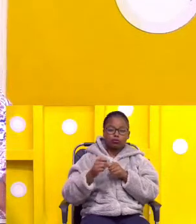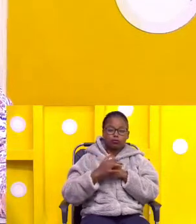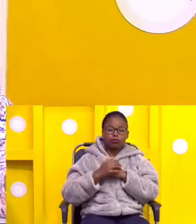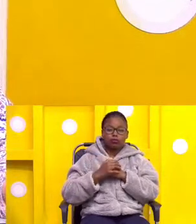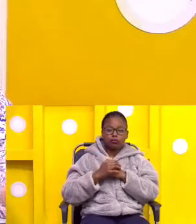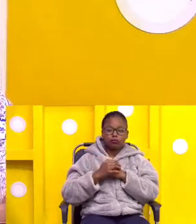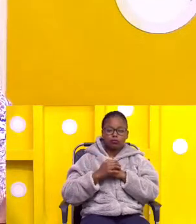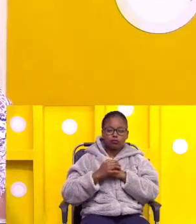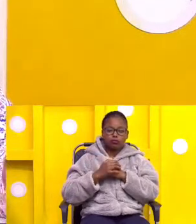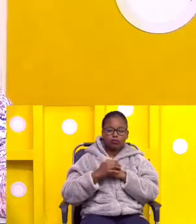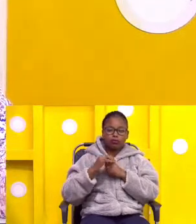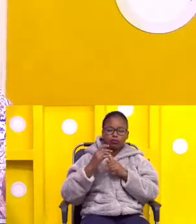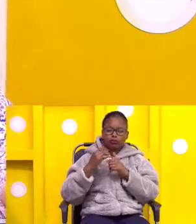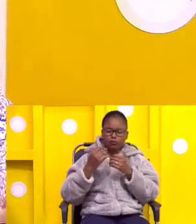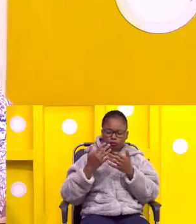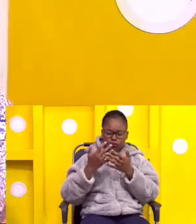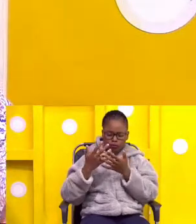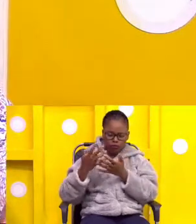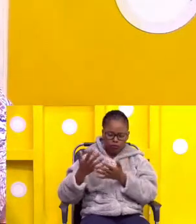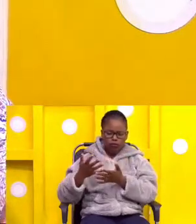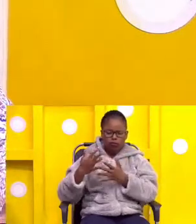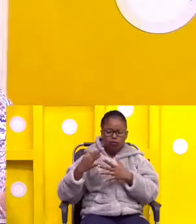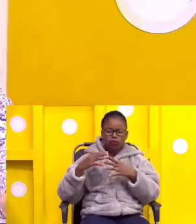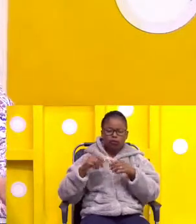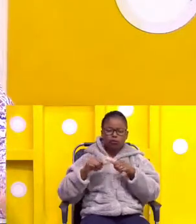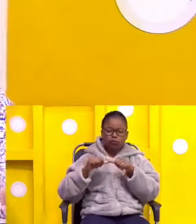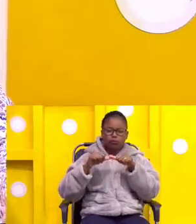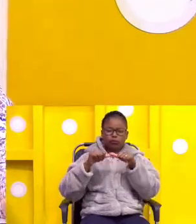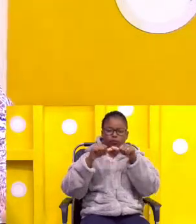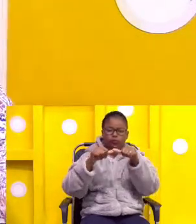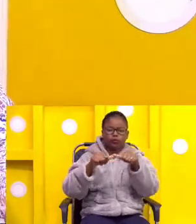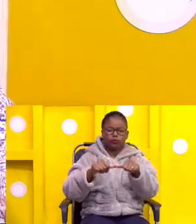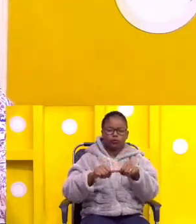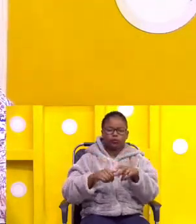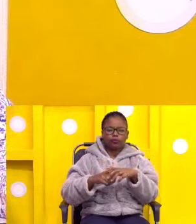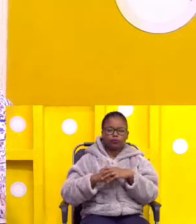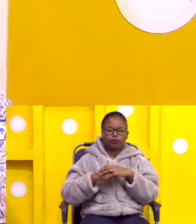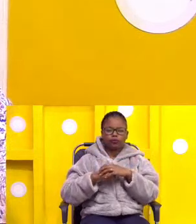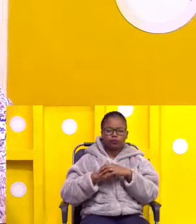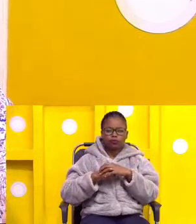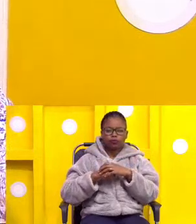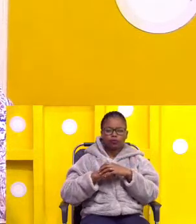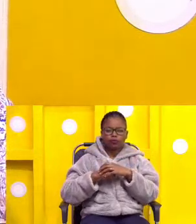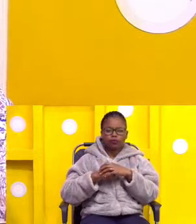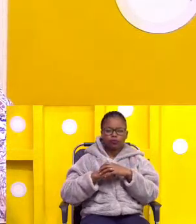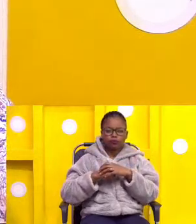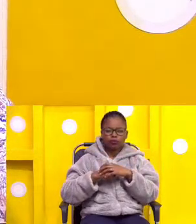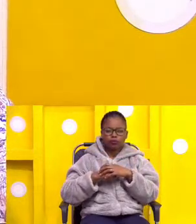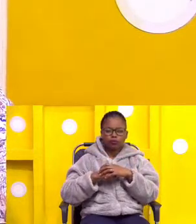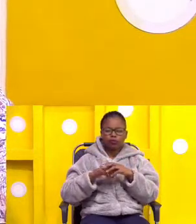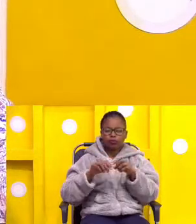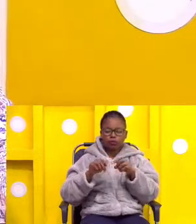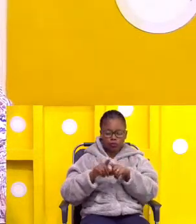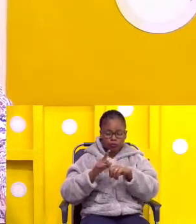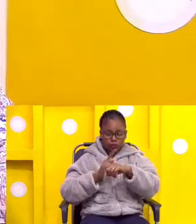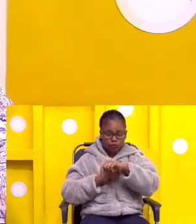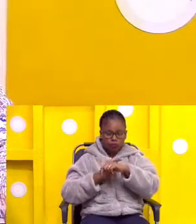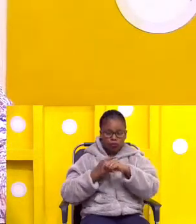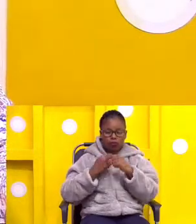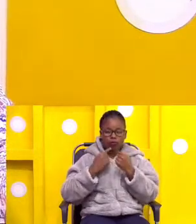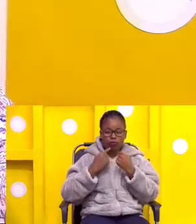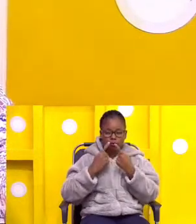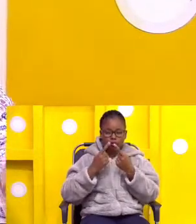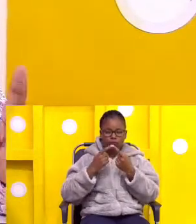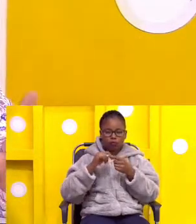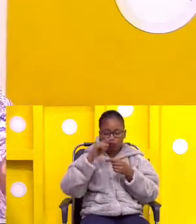na ngĩmera tũige thĩ na tũhere noguo noguo nguga ndagĩka-inĩ ĩno na ithaa na ndiĩtigithĩria tondũ